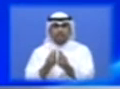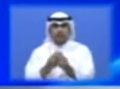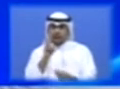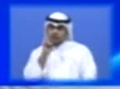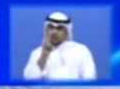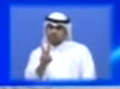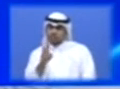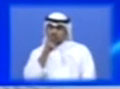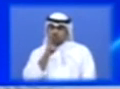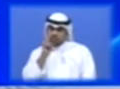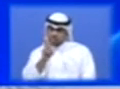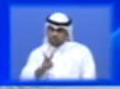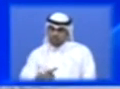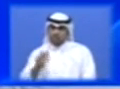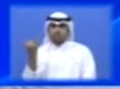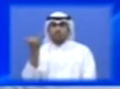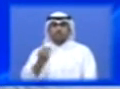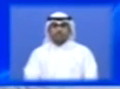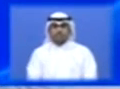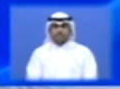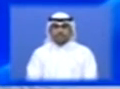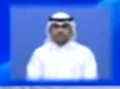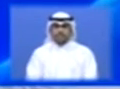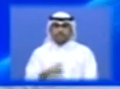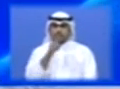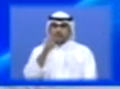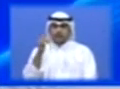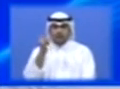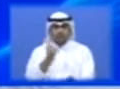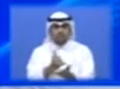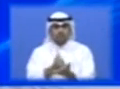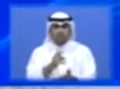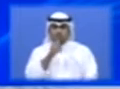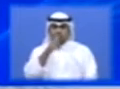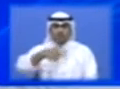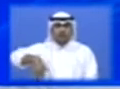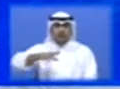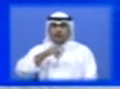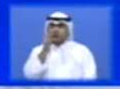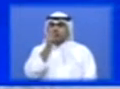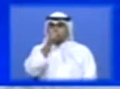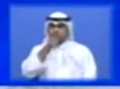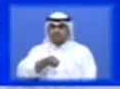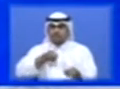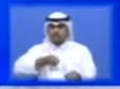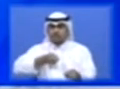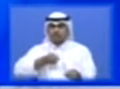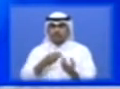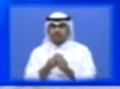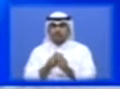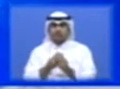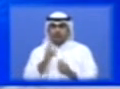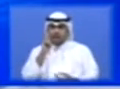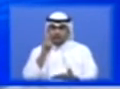والمحافظات للتأكيد على عدم وجود حالات مماثلة. وأكد على مسؤولية البلدية ضرورة الانتهاء من